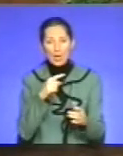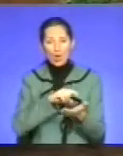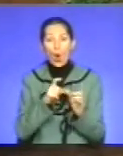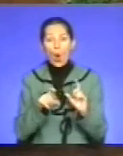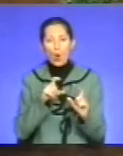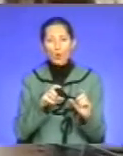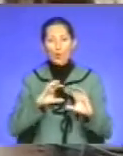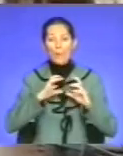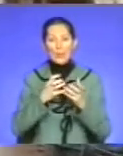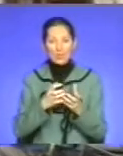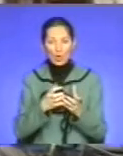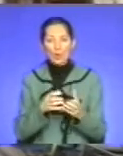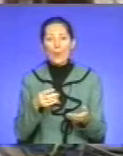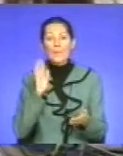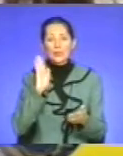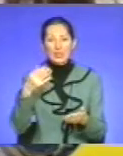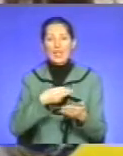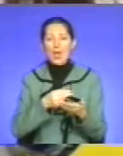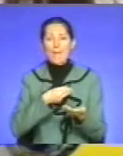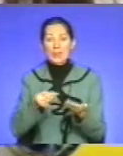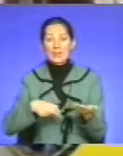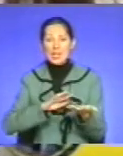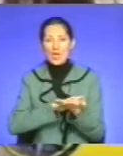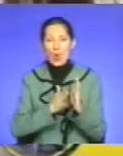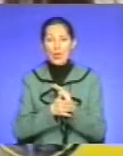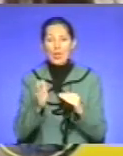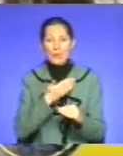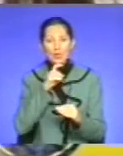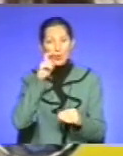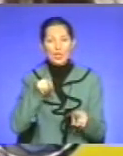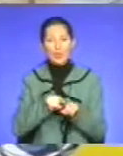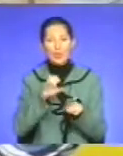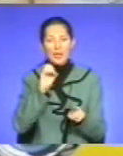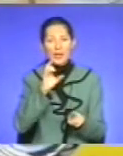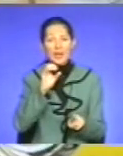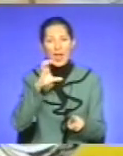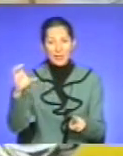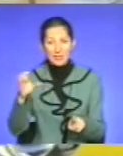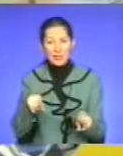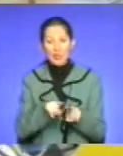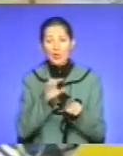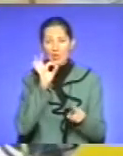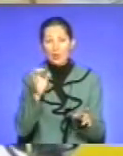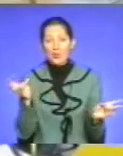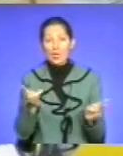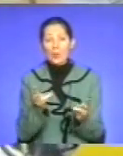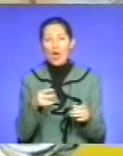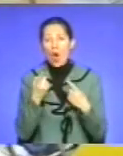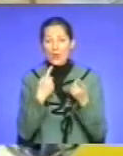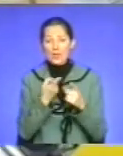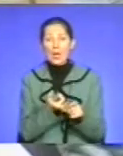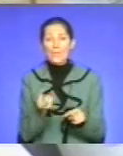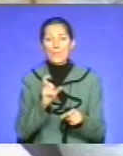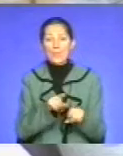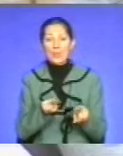перспективи підписання угоди між Україною і ЄС. Також він зазначив, що потрібно щиро говорити як про переваги, так і